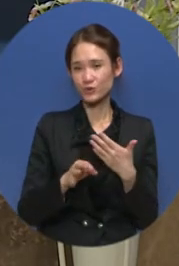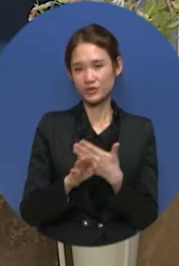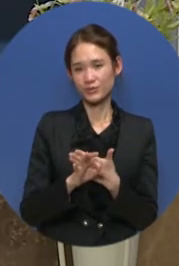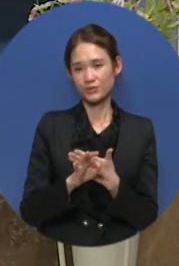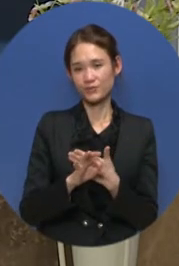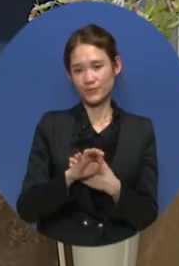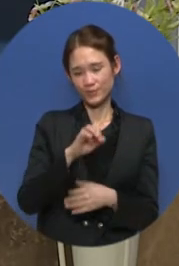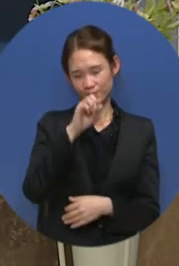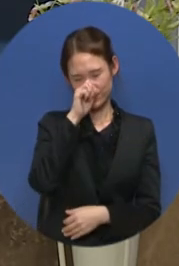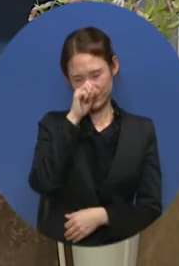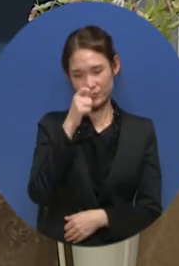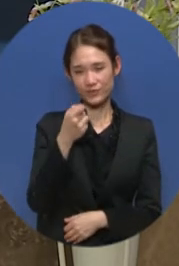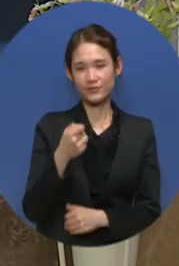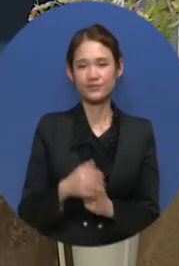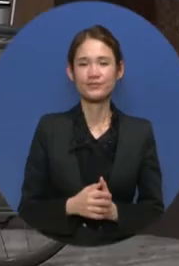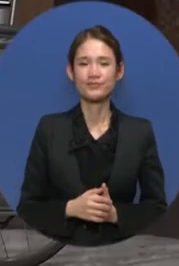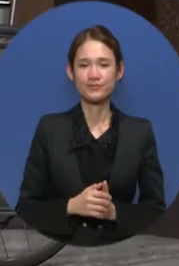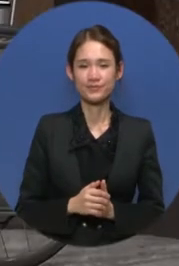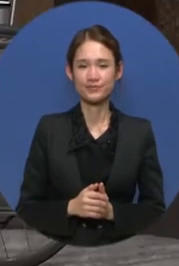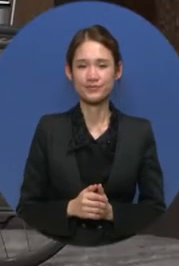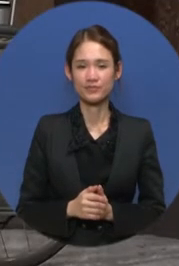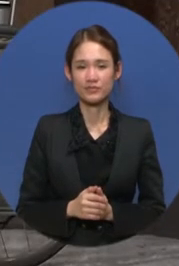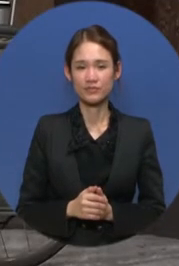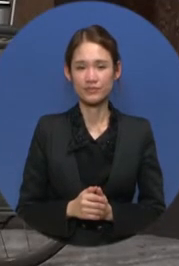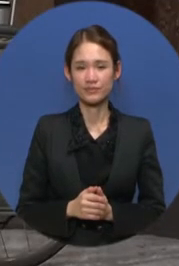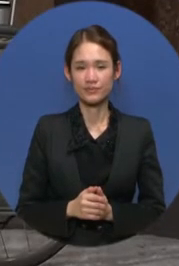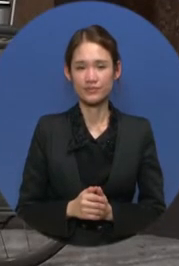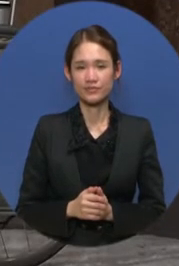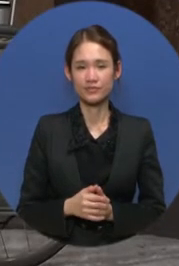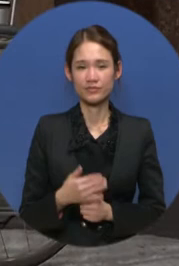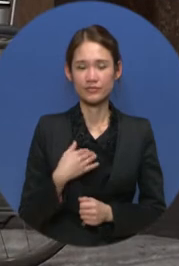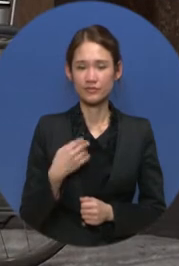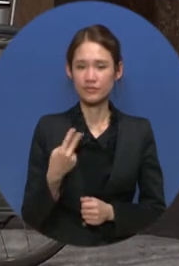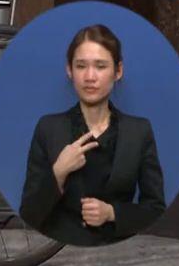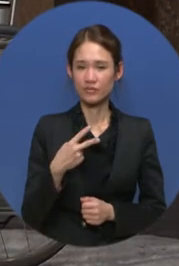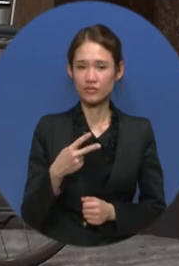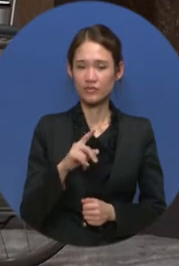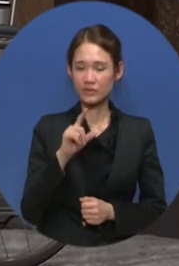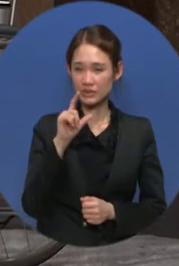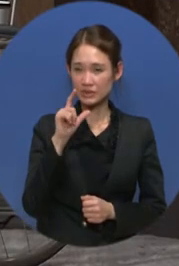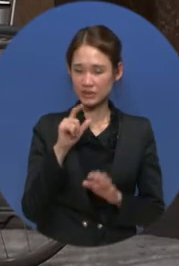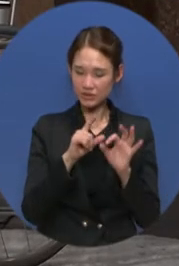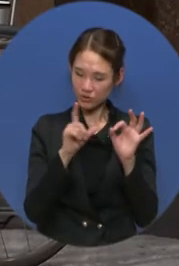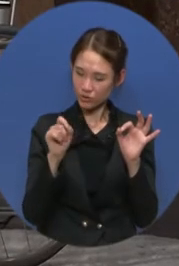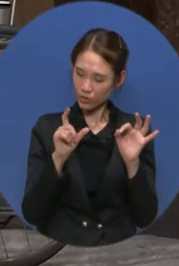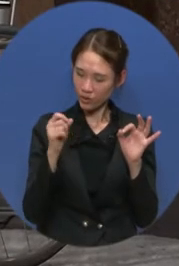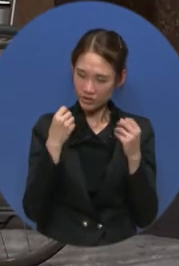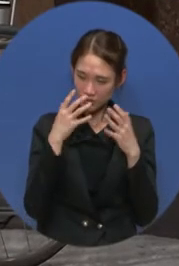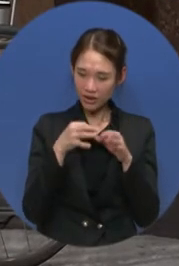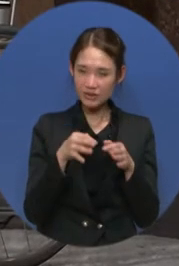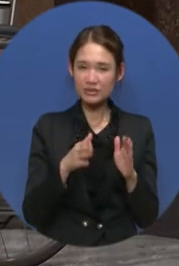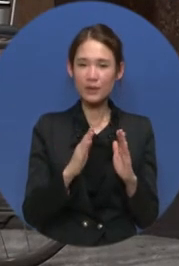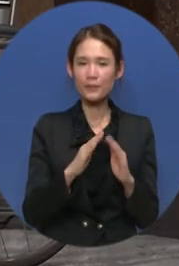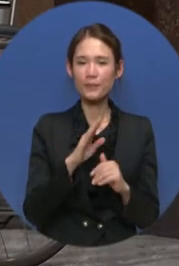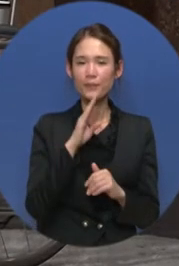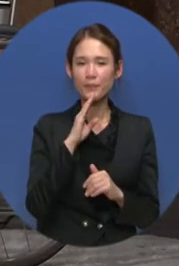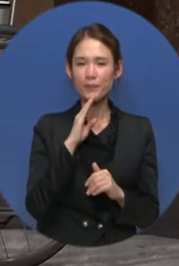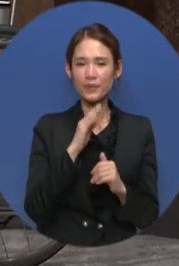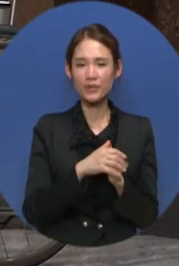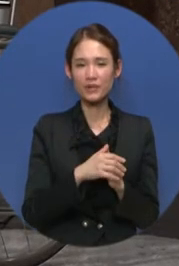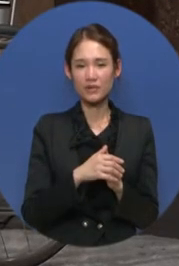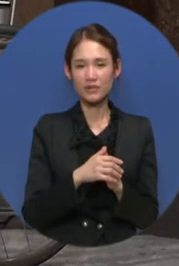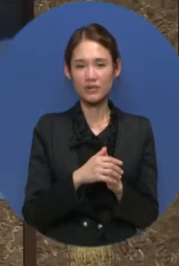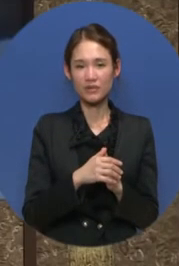소개해 주신다면 어떤 일들이 있을까요? 그렇죠. 제가 그 2002년도 10월 달에 창립을 했다고 그랬지 않습니까? 예. 그러니까